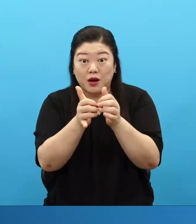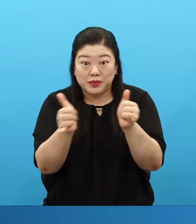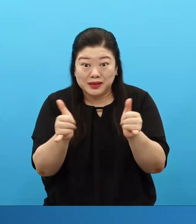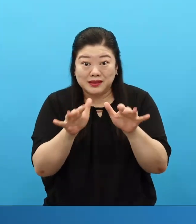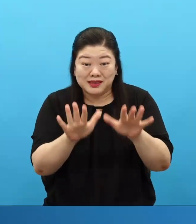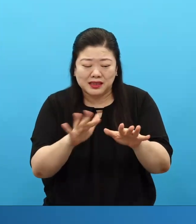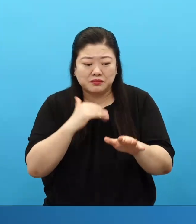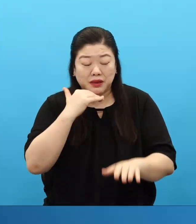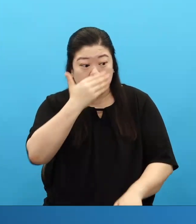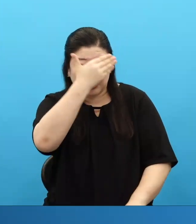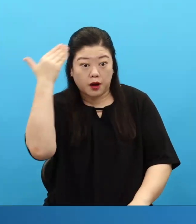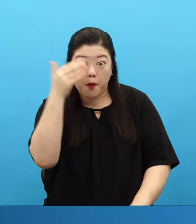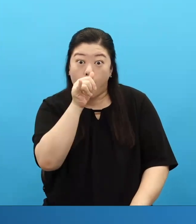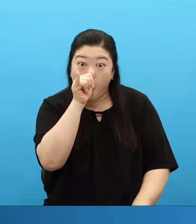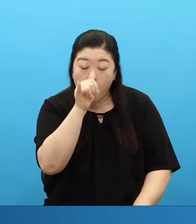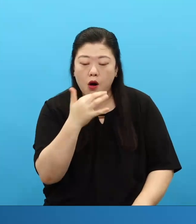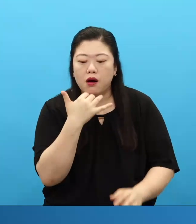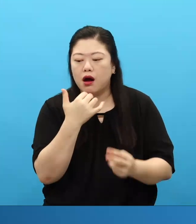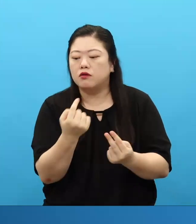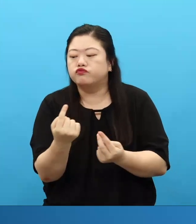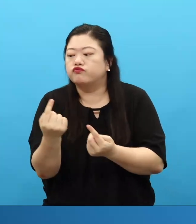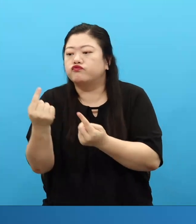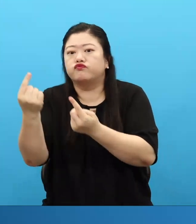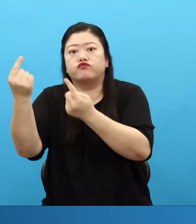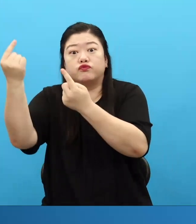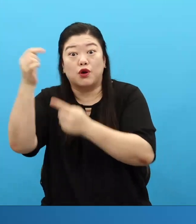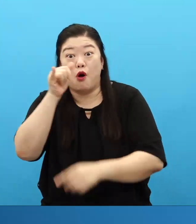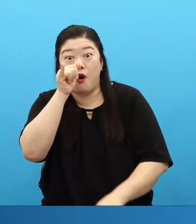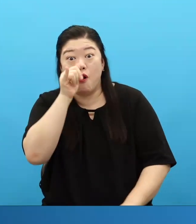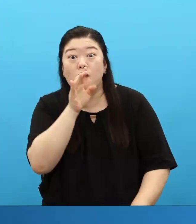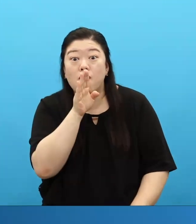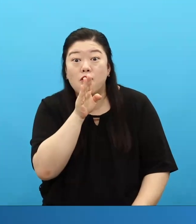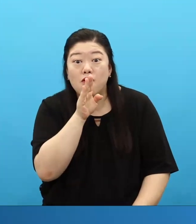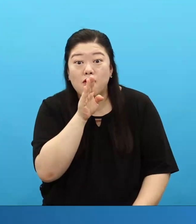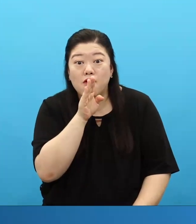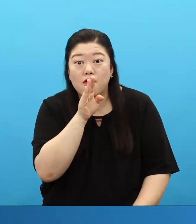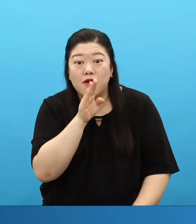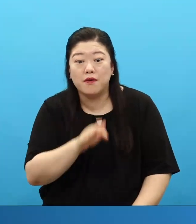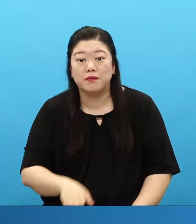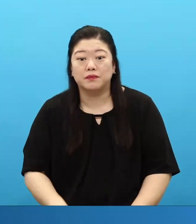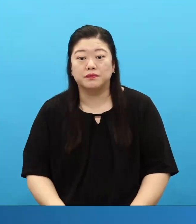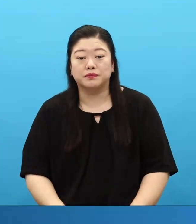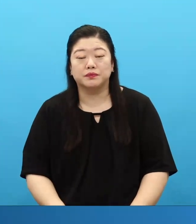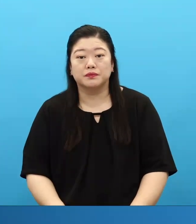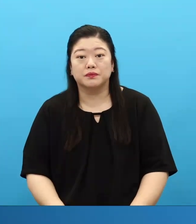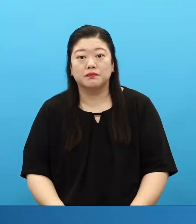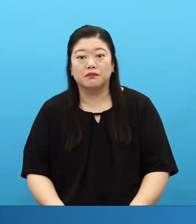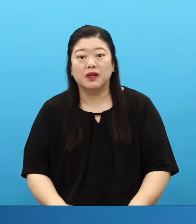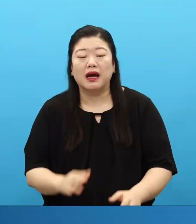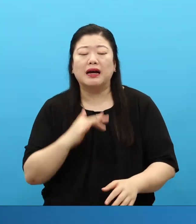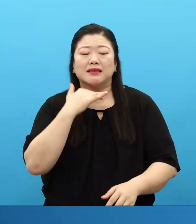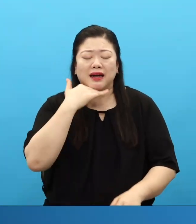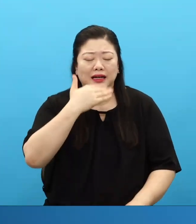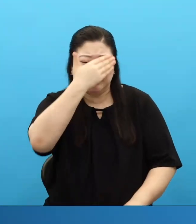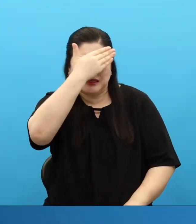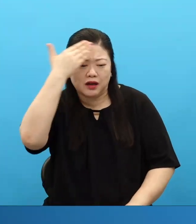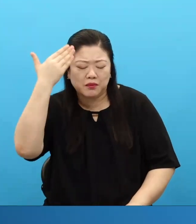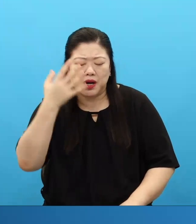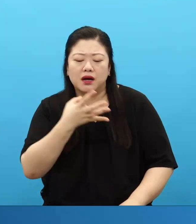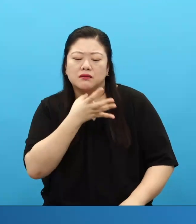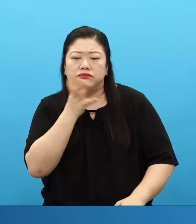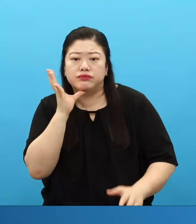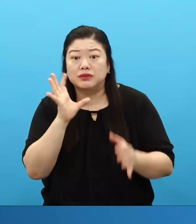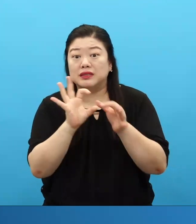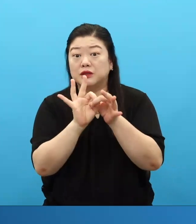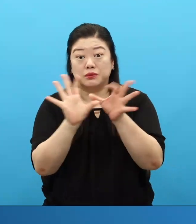And especially among our business people, our elders, you're getting older and older. 그래서 이번 수련회 그냥 끝나지 마시고 여러분이 정말 영적